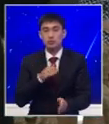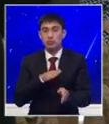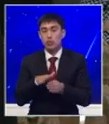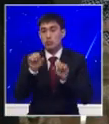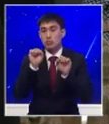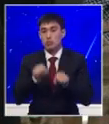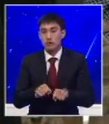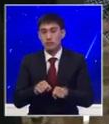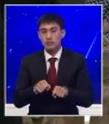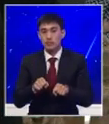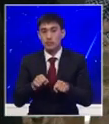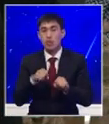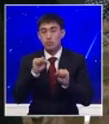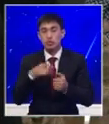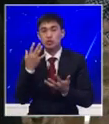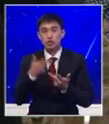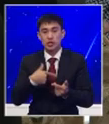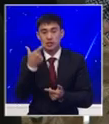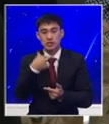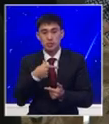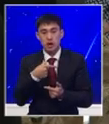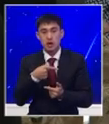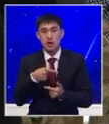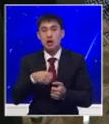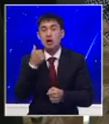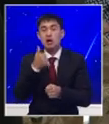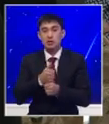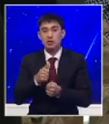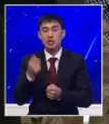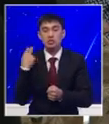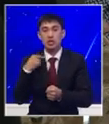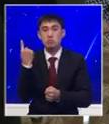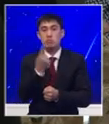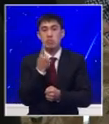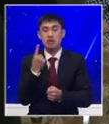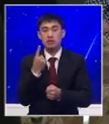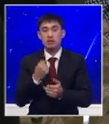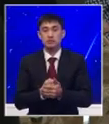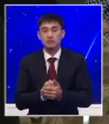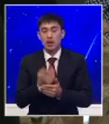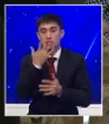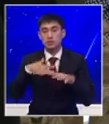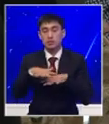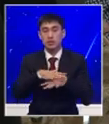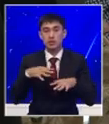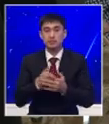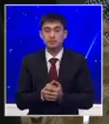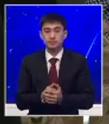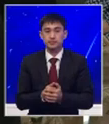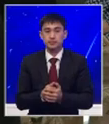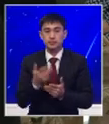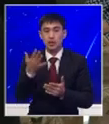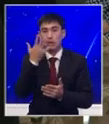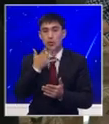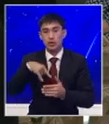правом может себя считать родоначальником первых ростков Ассамблеи